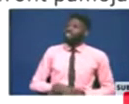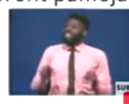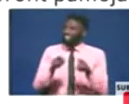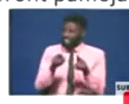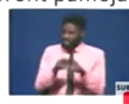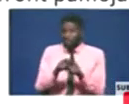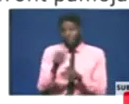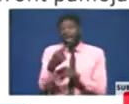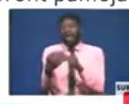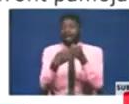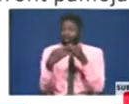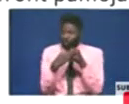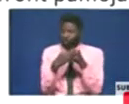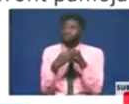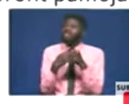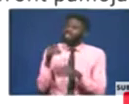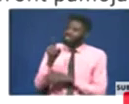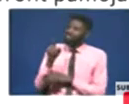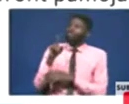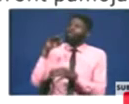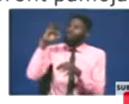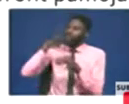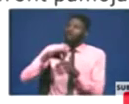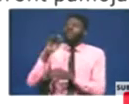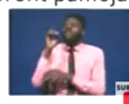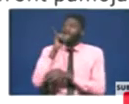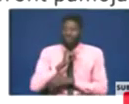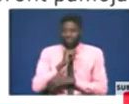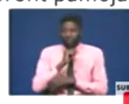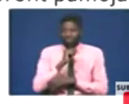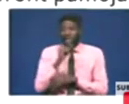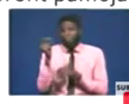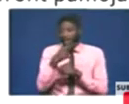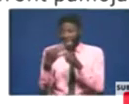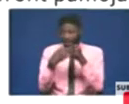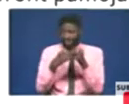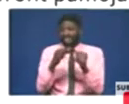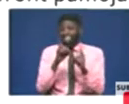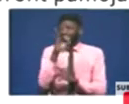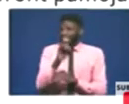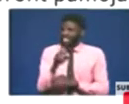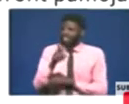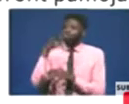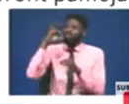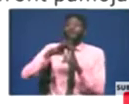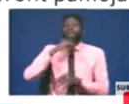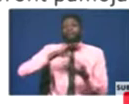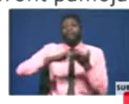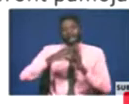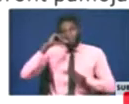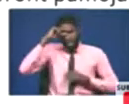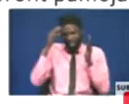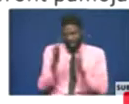mteule wa Mombasa. Kama alivyotangulia kusema hapo awali, alipata kura 119,083. Mpinzani wake wa karibu